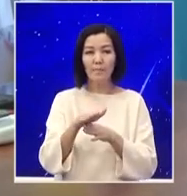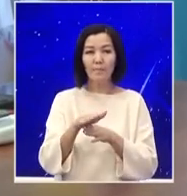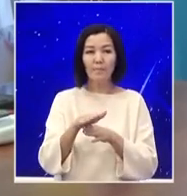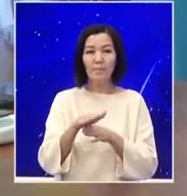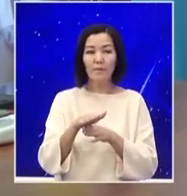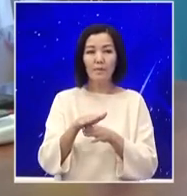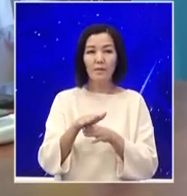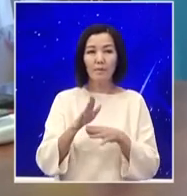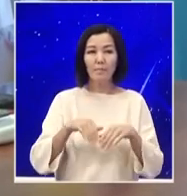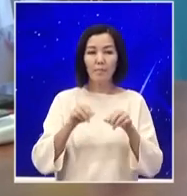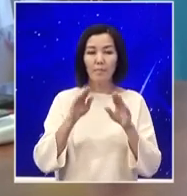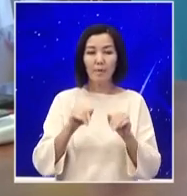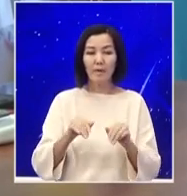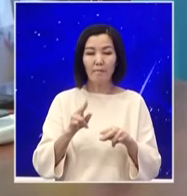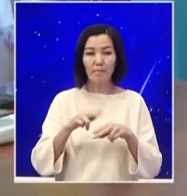кәсіптік